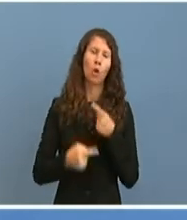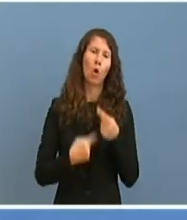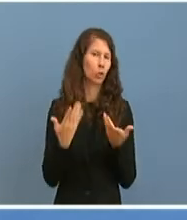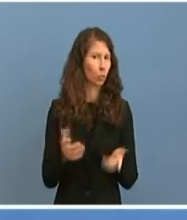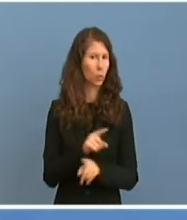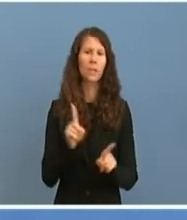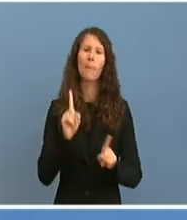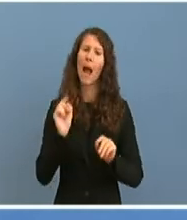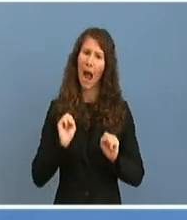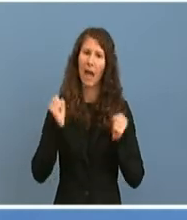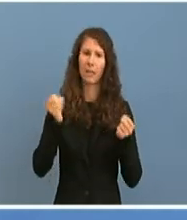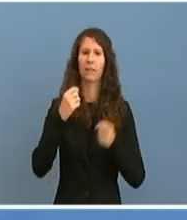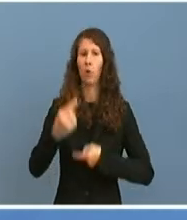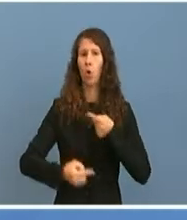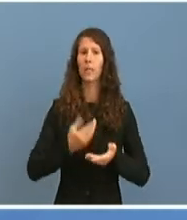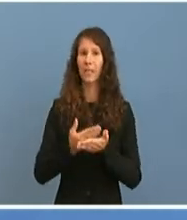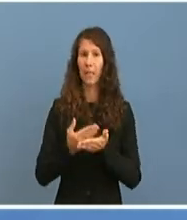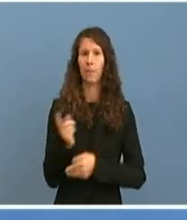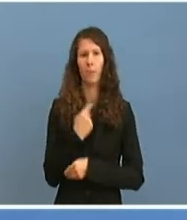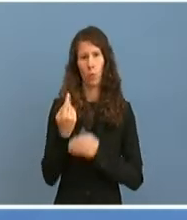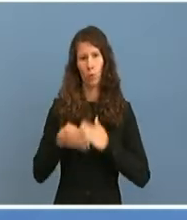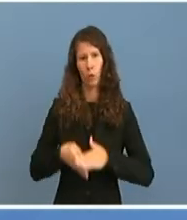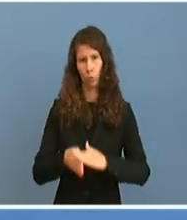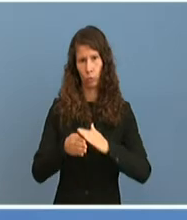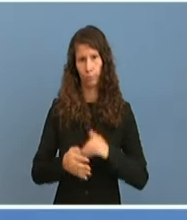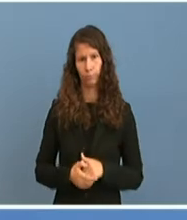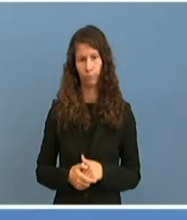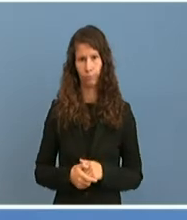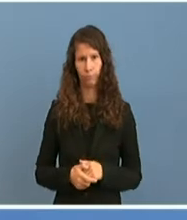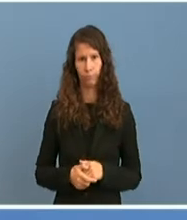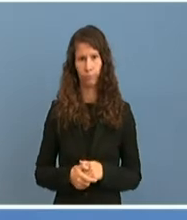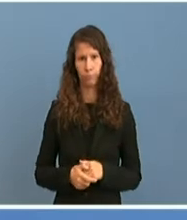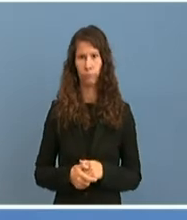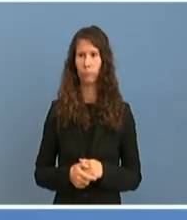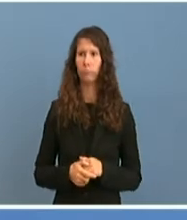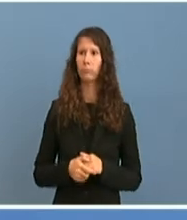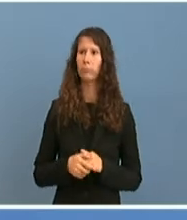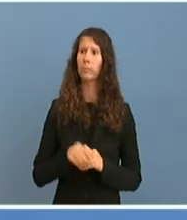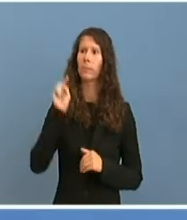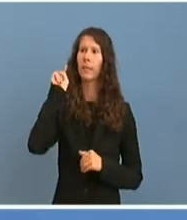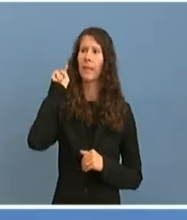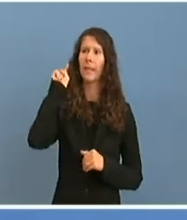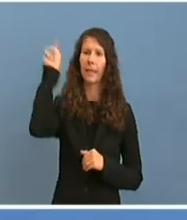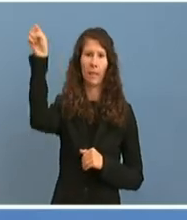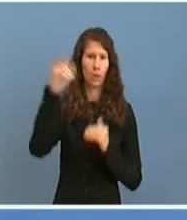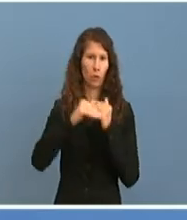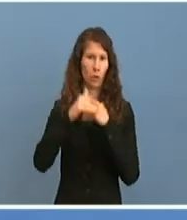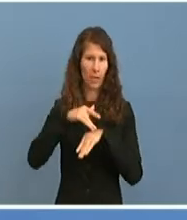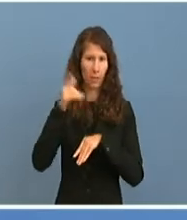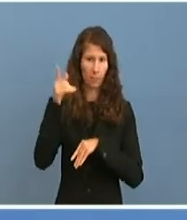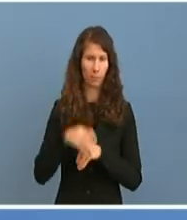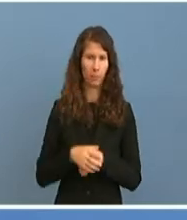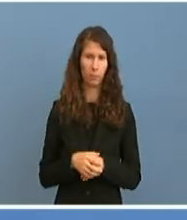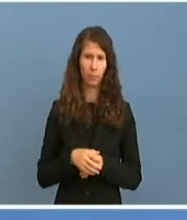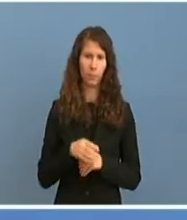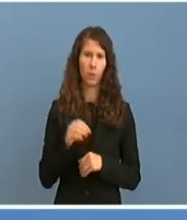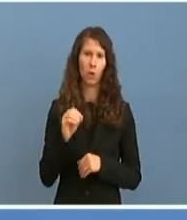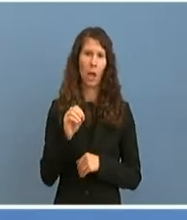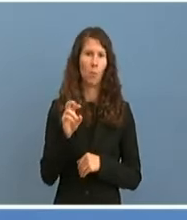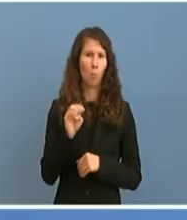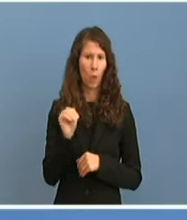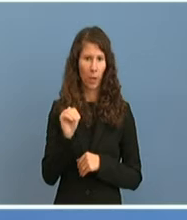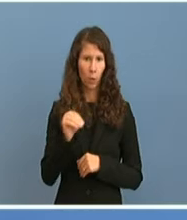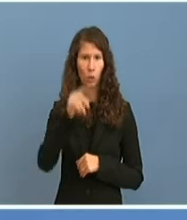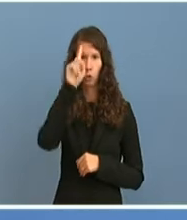dieser Gruppe und unterstützen das dadurch. Genau, die Kollegin ganz hinten rechts. Ursula Moreno, Deutsche Welle, ist eine Frage